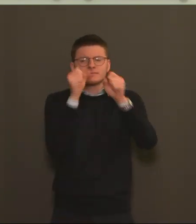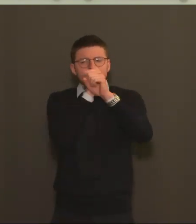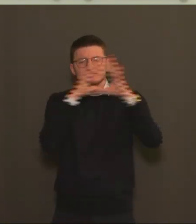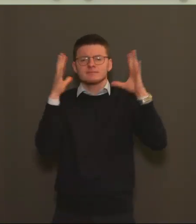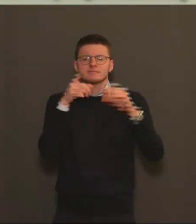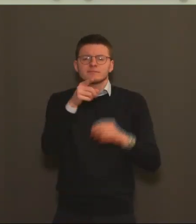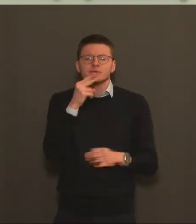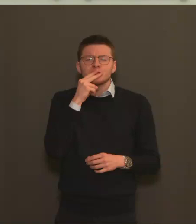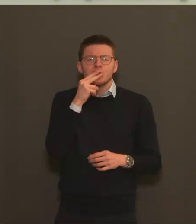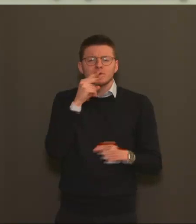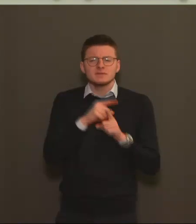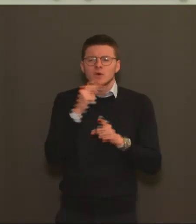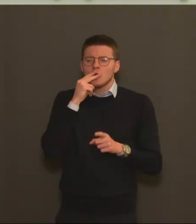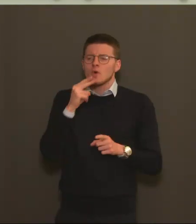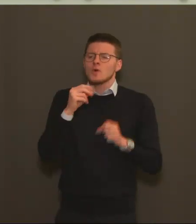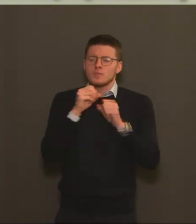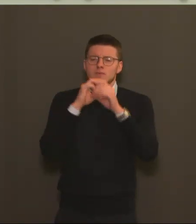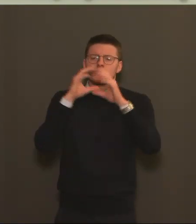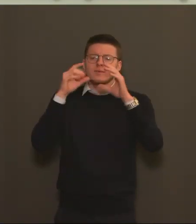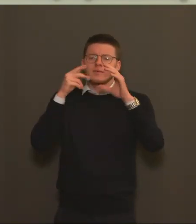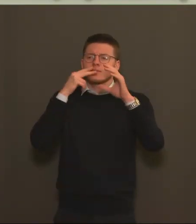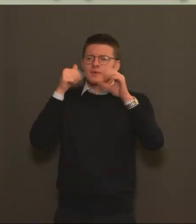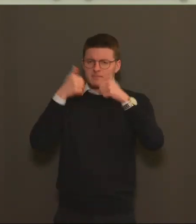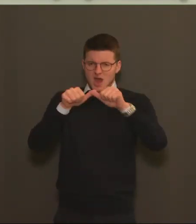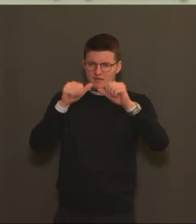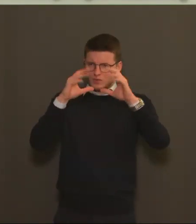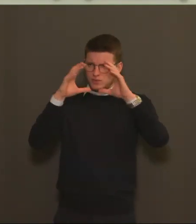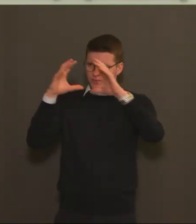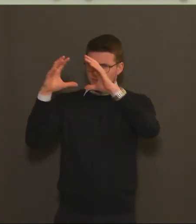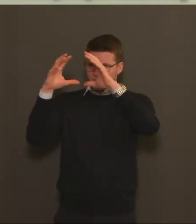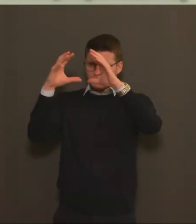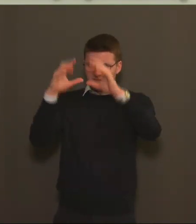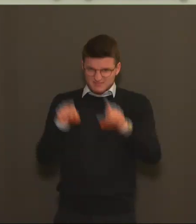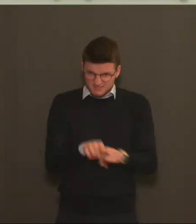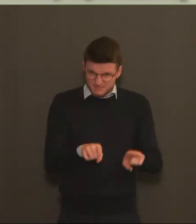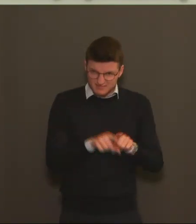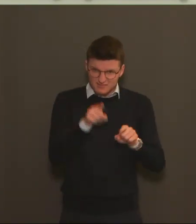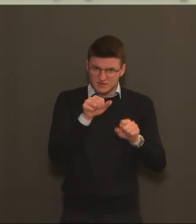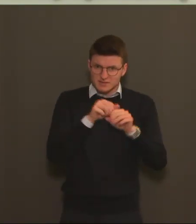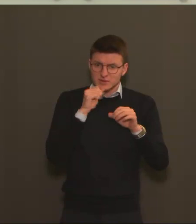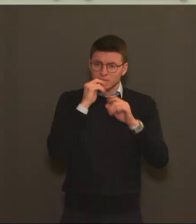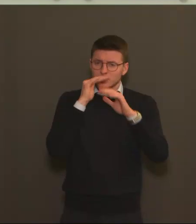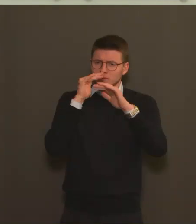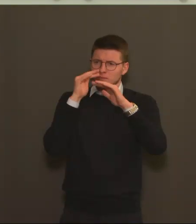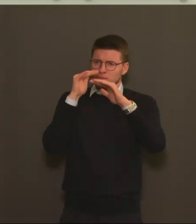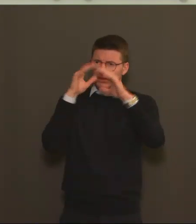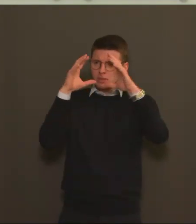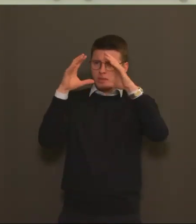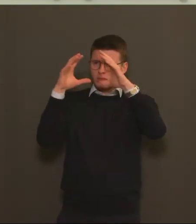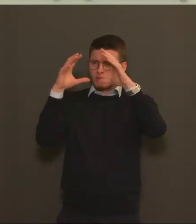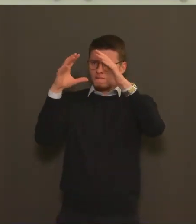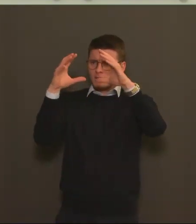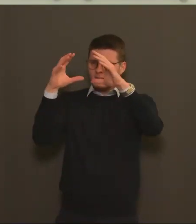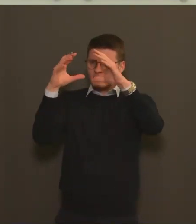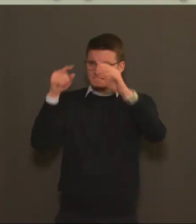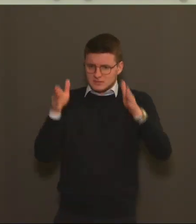En wanneer je lang in een slecht verluchte ruimte verblijft, kunnen deze fijne druppels de ruimte beginnen opvullen en wordt de